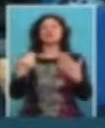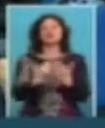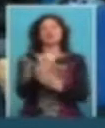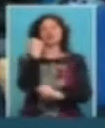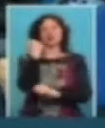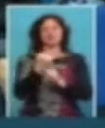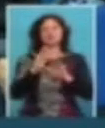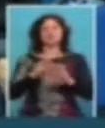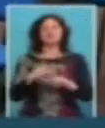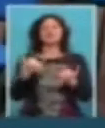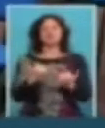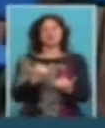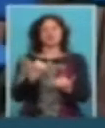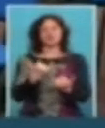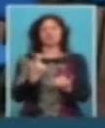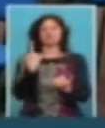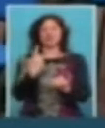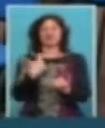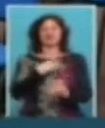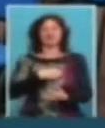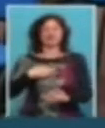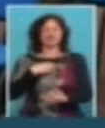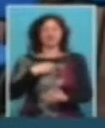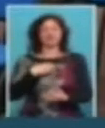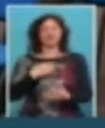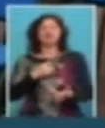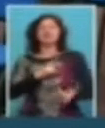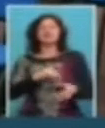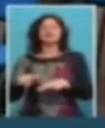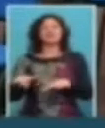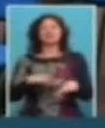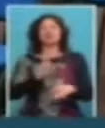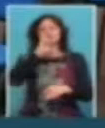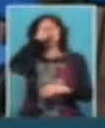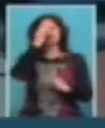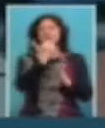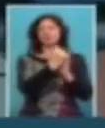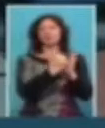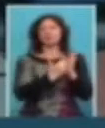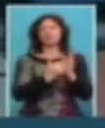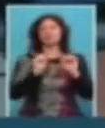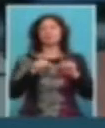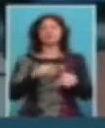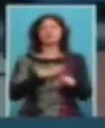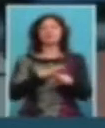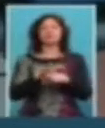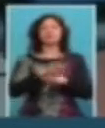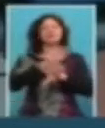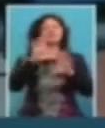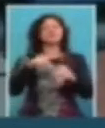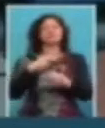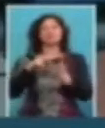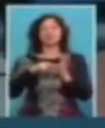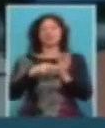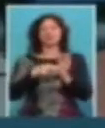233 миллион теңге толығымен игерілді деп есеп берді әкім. Сонымен қатар жаңа жұмыс орындарын ашу басты жоспарларының бірі. Іске